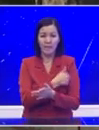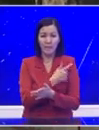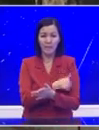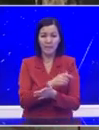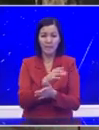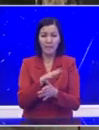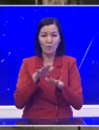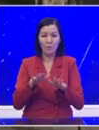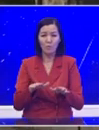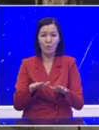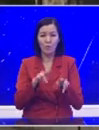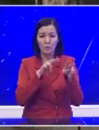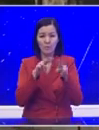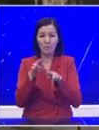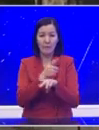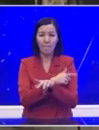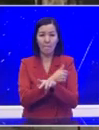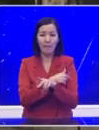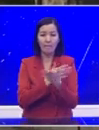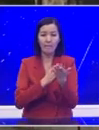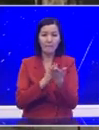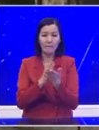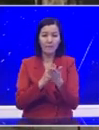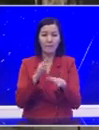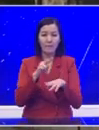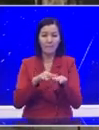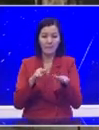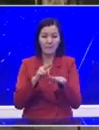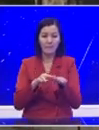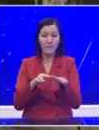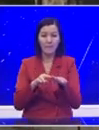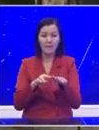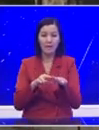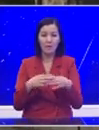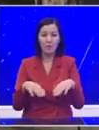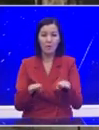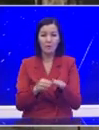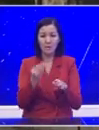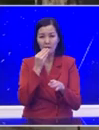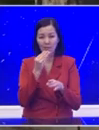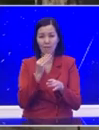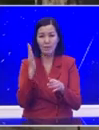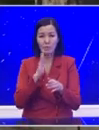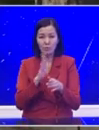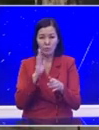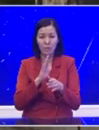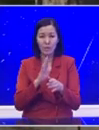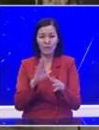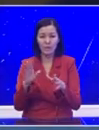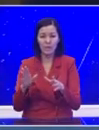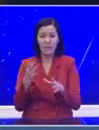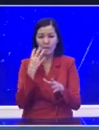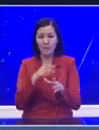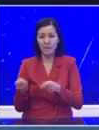жаңағы біздің мед жұмысшыларға да, жаңағы полиция өкілдеріне де осындай тамақтарын, суларын апарған